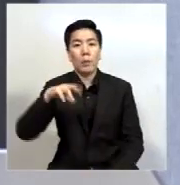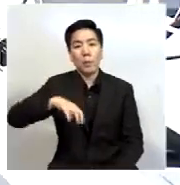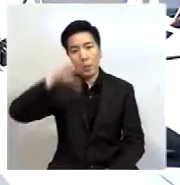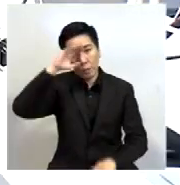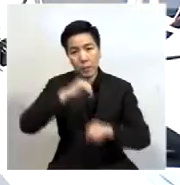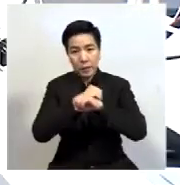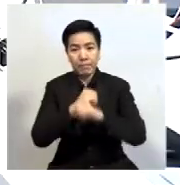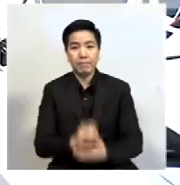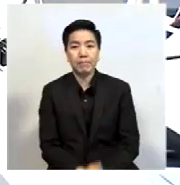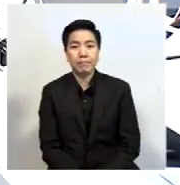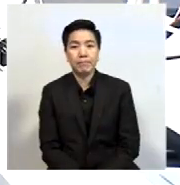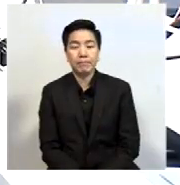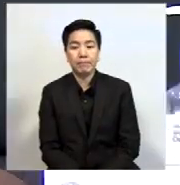คค่ะ